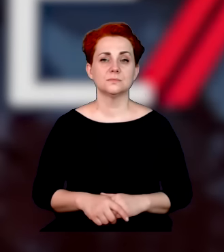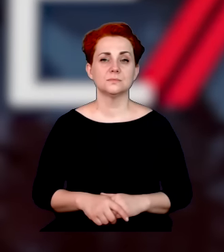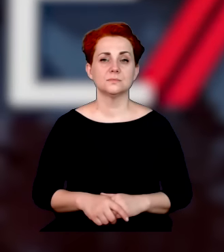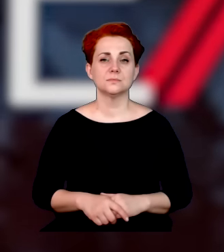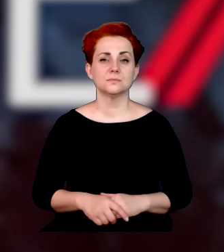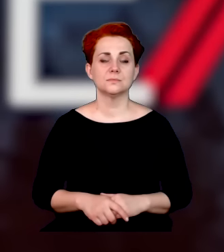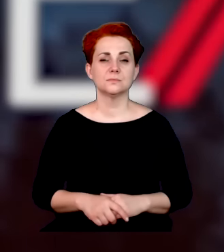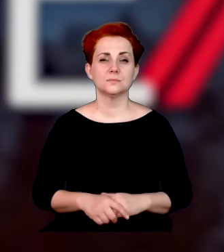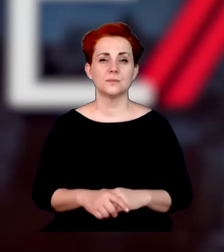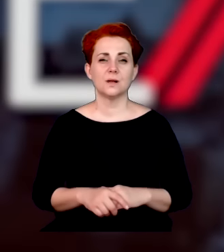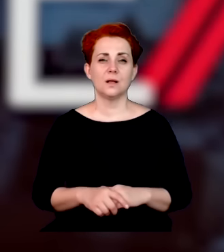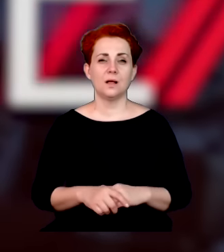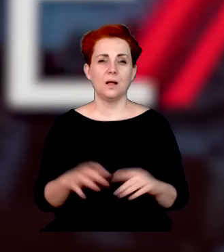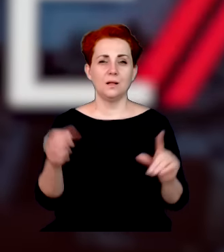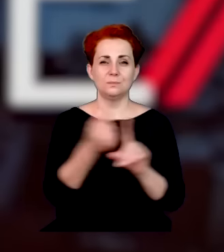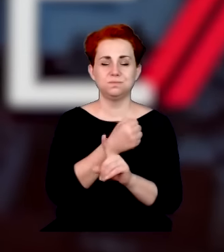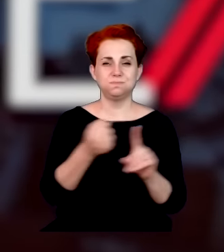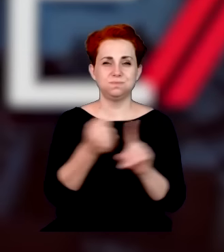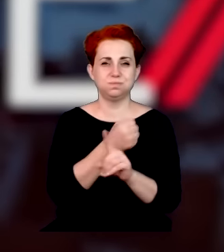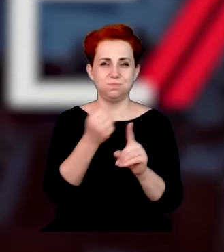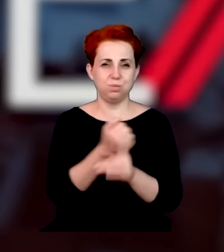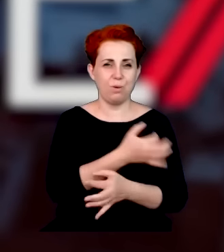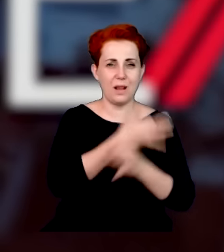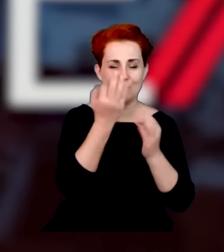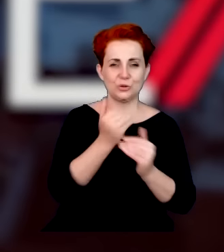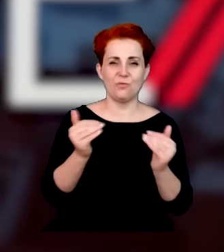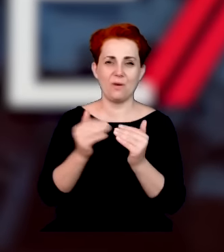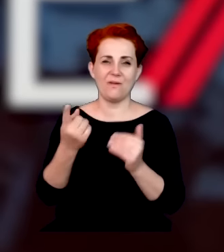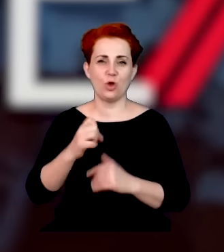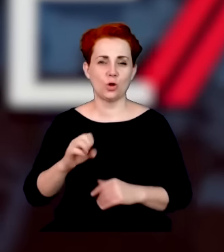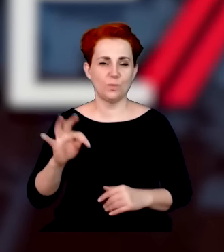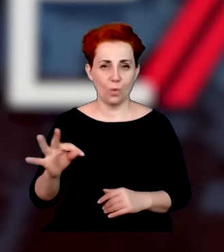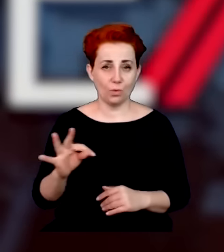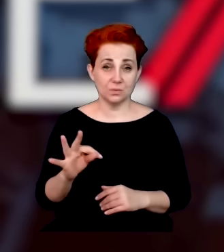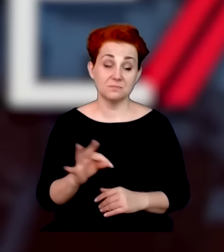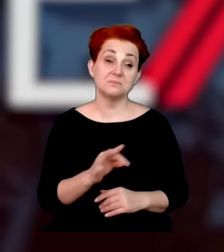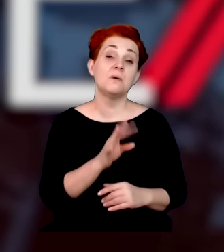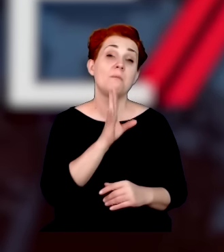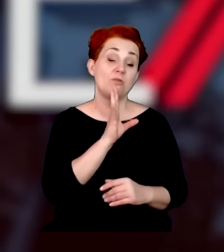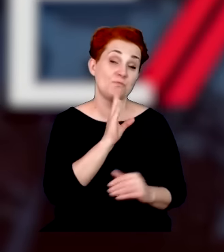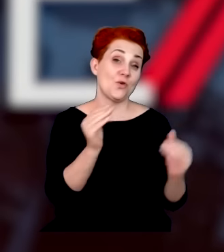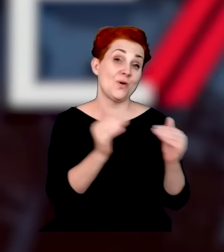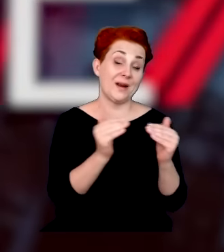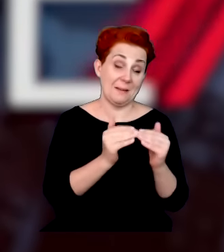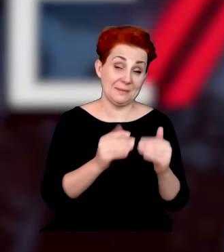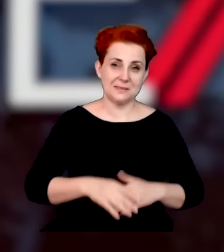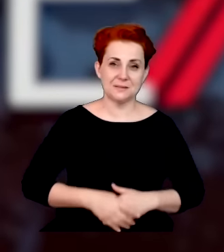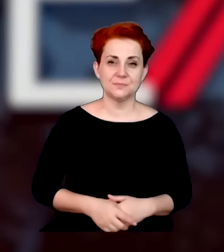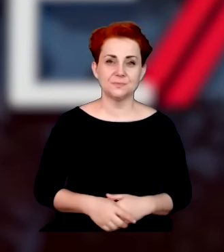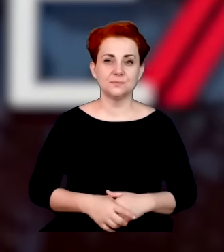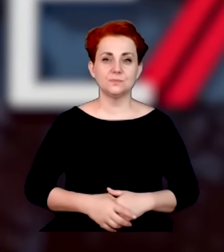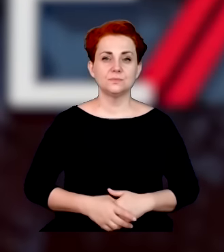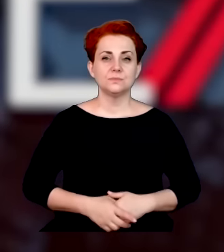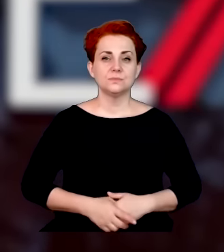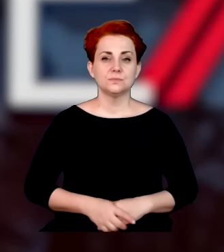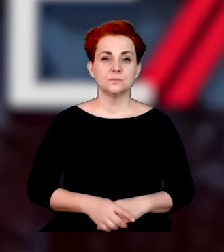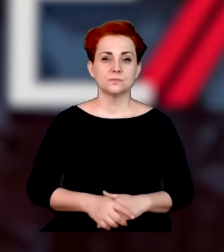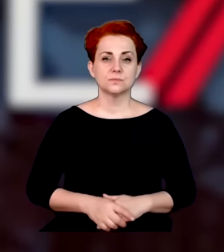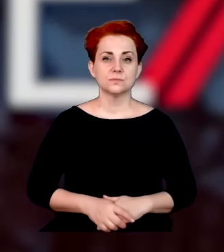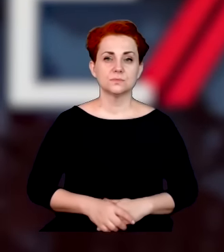Starcie w Gorzowie było bardziej wyrównane niż to w Dortmundzie. Według obserwatorów zakończyło się remisem. Było.